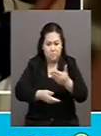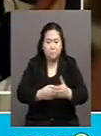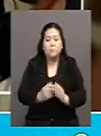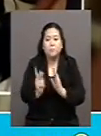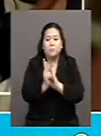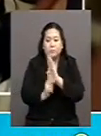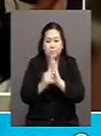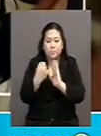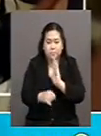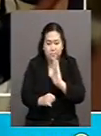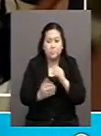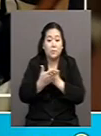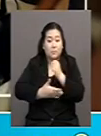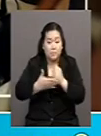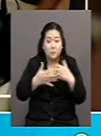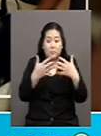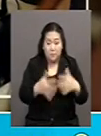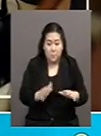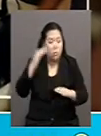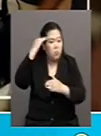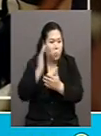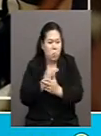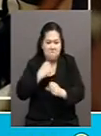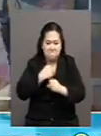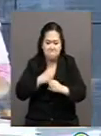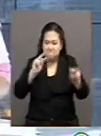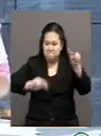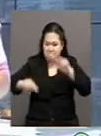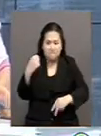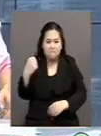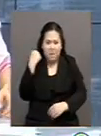ก็เป็นเรื่องของยาเสพติดนะคะตำรวจก็อยู่ระหว่างการเข้มงวดในการกวาดล้างกันอยู่ในตอนนี้